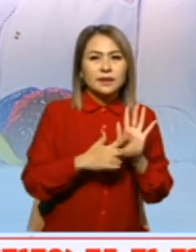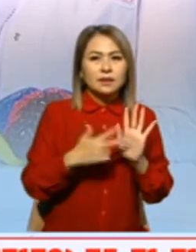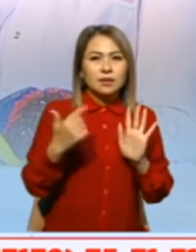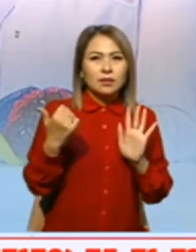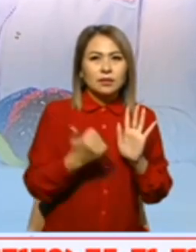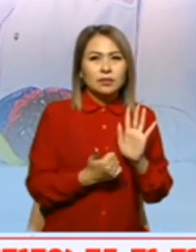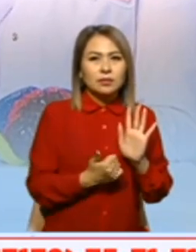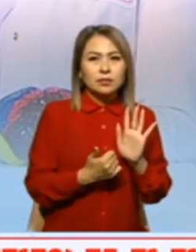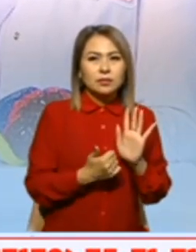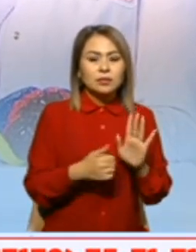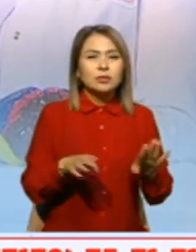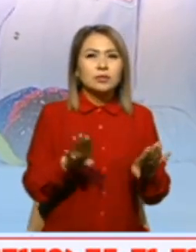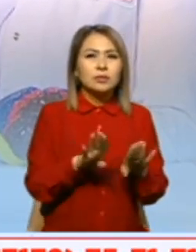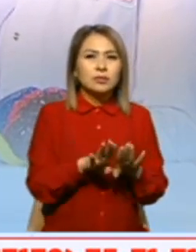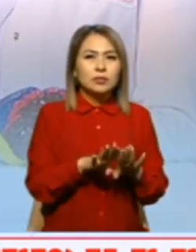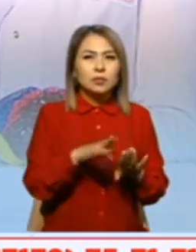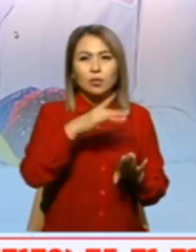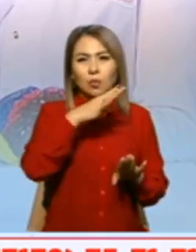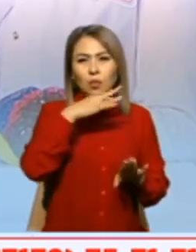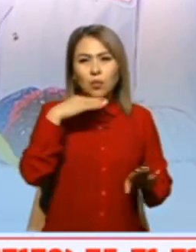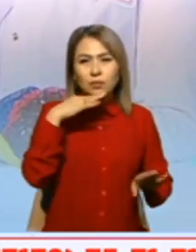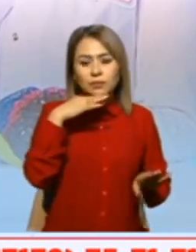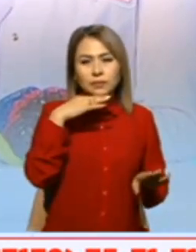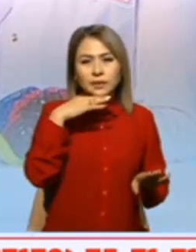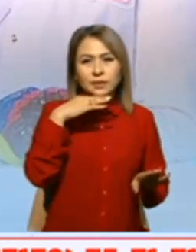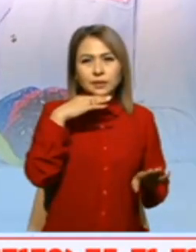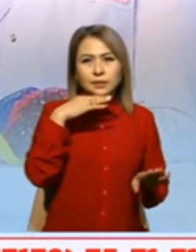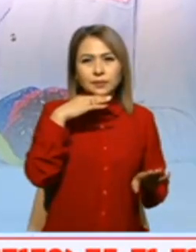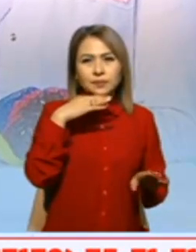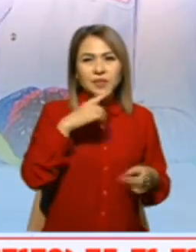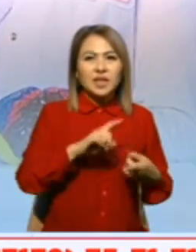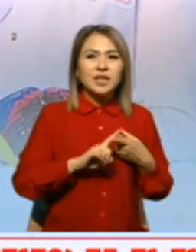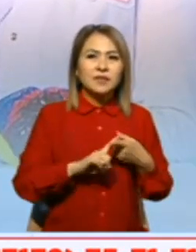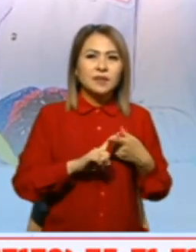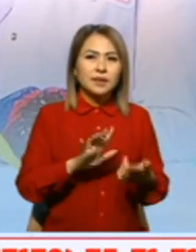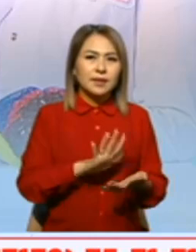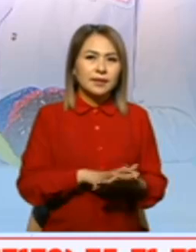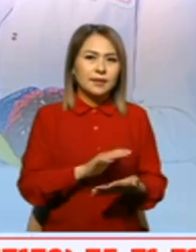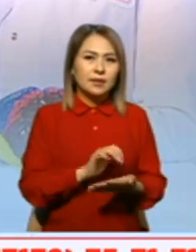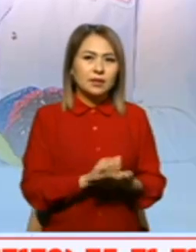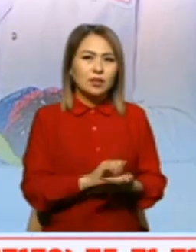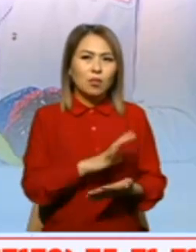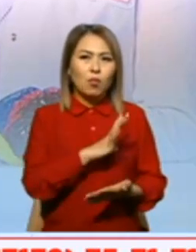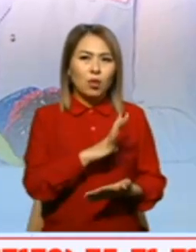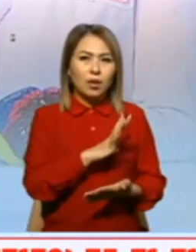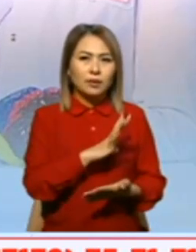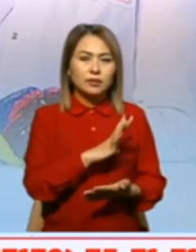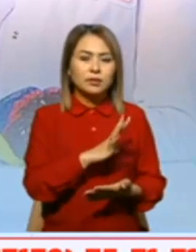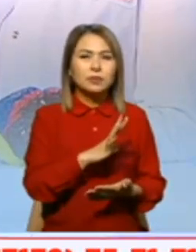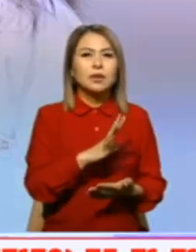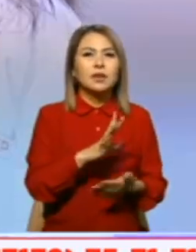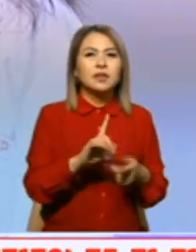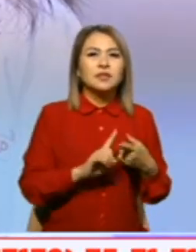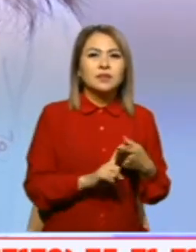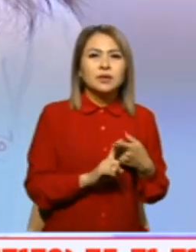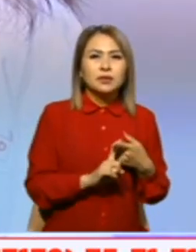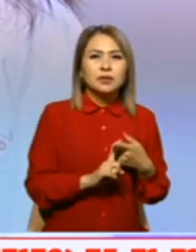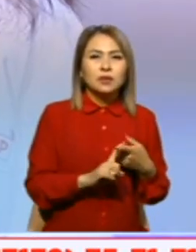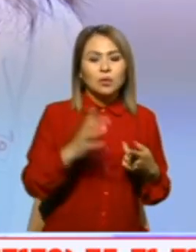да бірінші. Ол кездерде көбінде мынау инфекцияның кесірінен болады Вот. Кейбір инфекциялар болады,